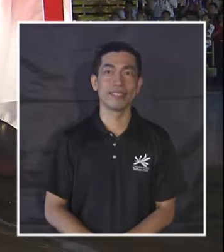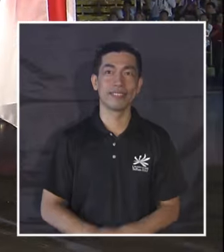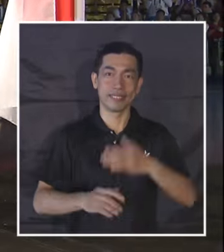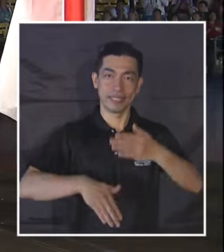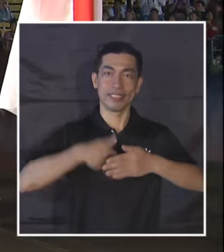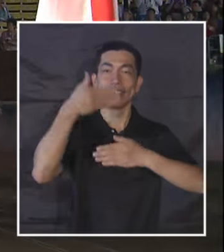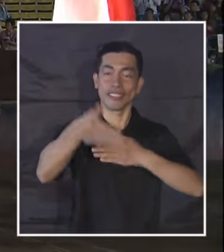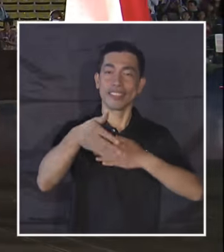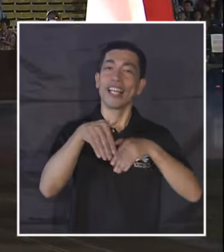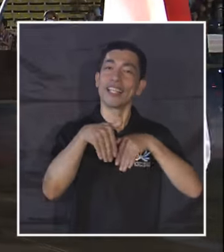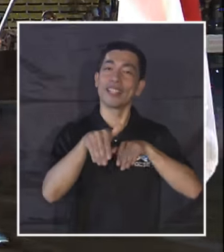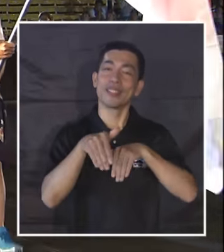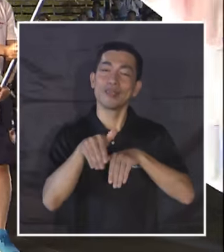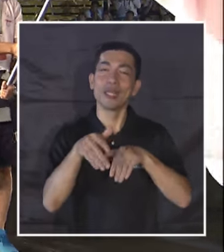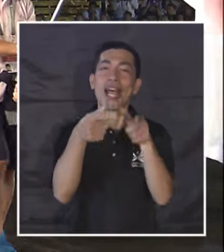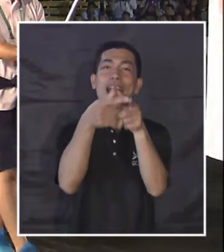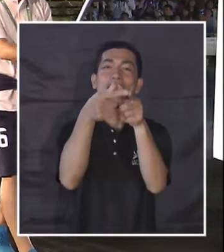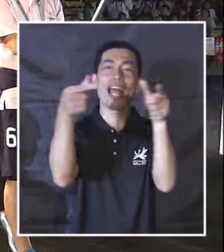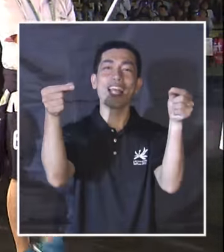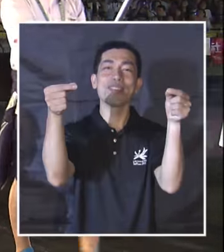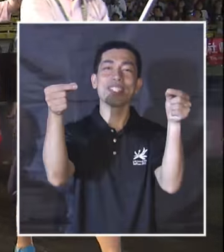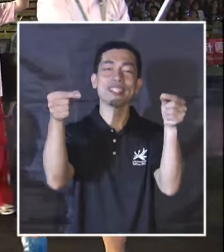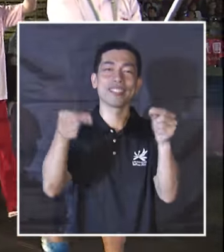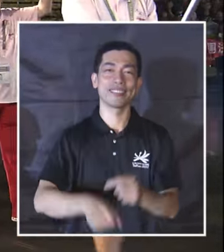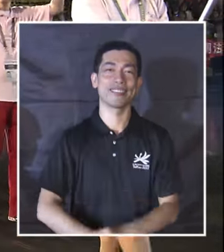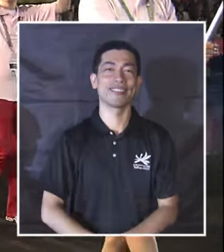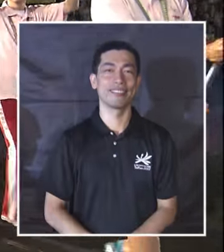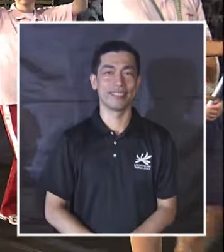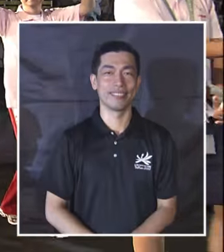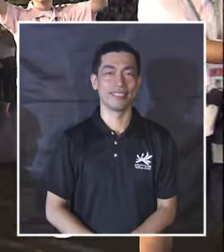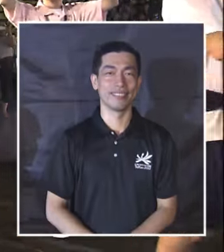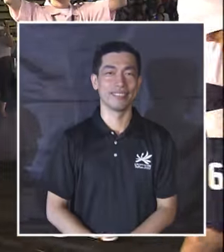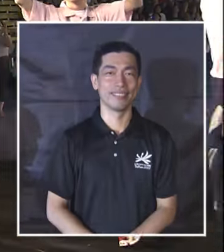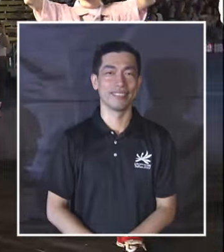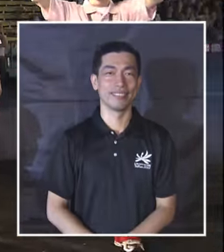接着进场的是日本代表队，